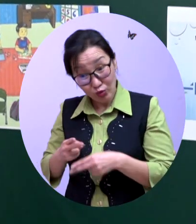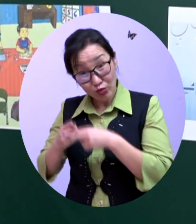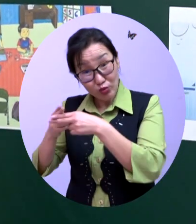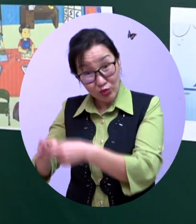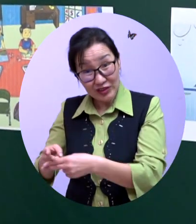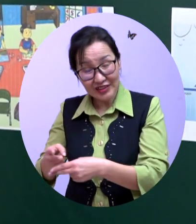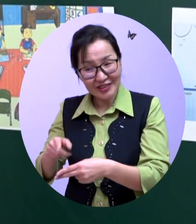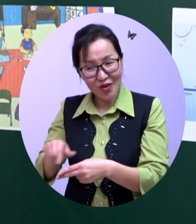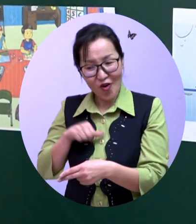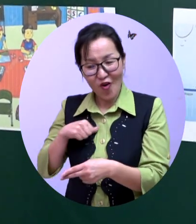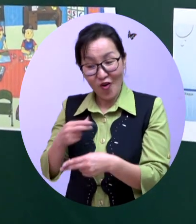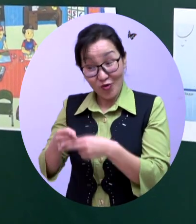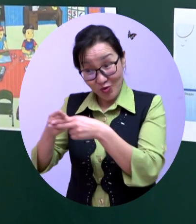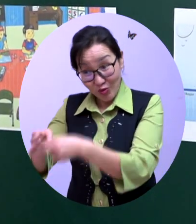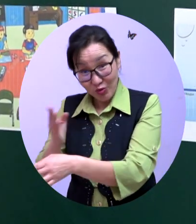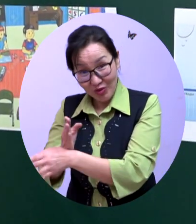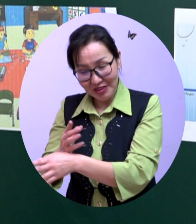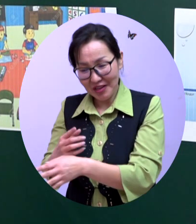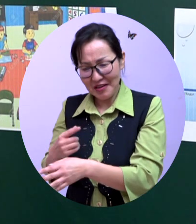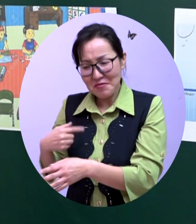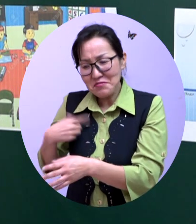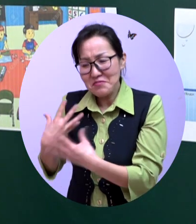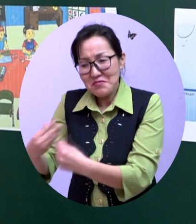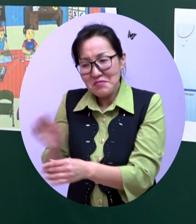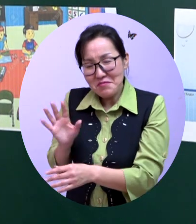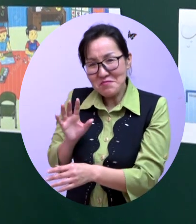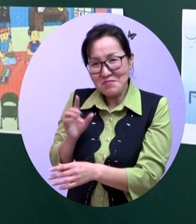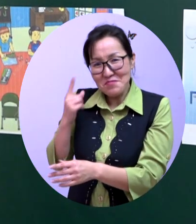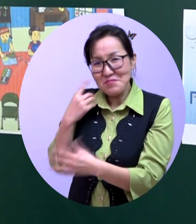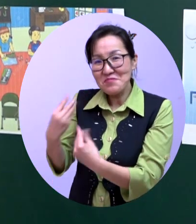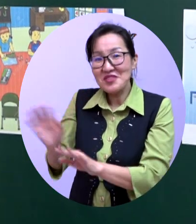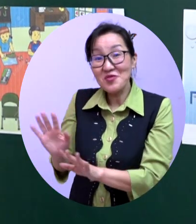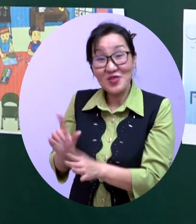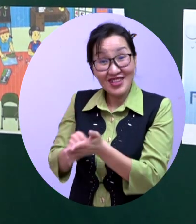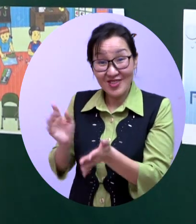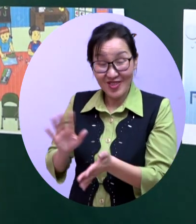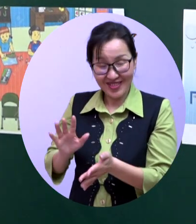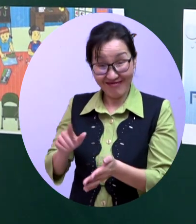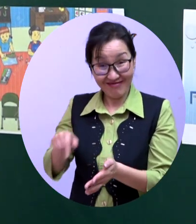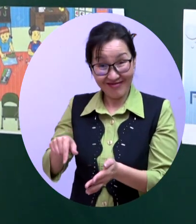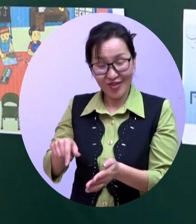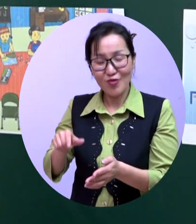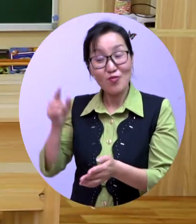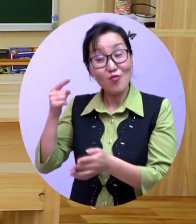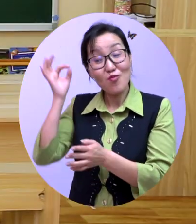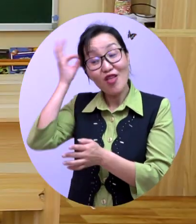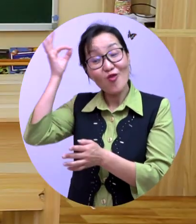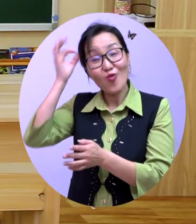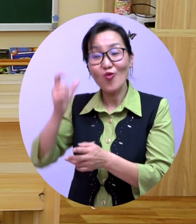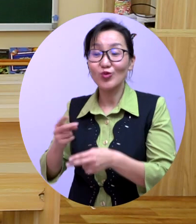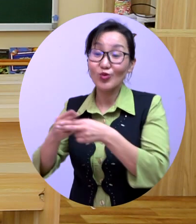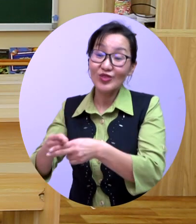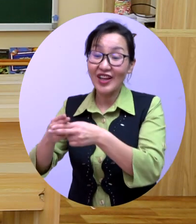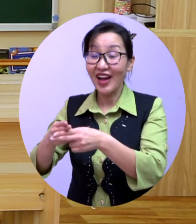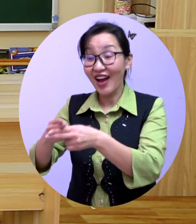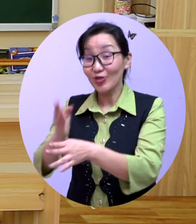тусласнаа өөрсдөд нь мэдэгдэхгүй хичээдэг. Тэрээр мэдэгдэлгүй хүнд туслаад туслуулсан